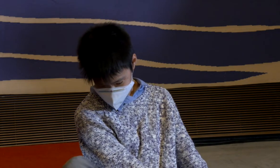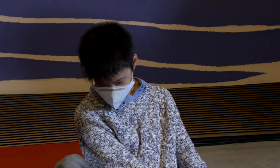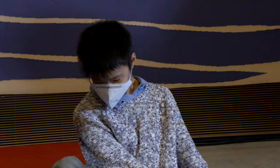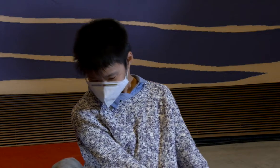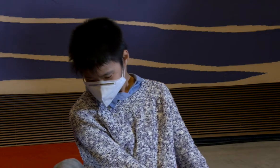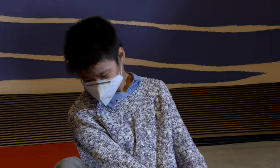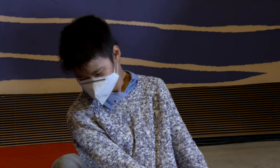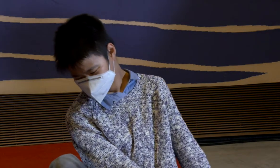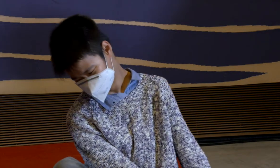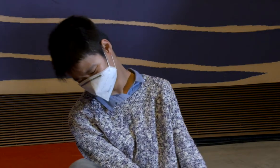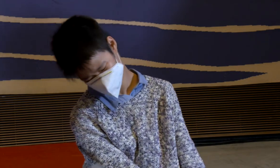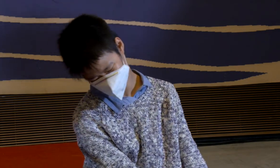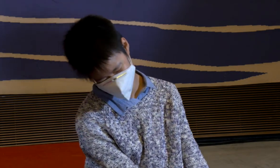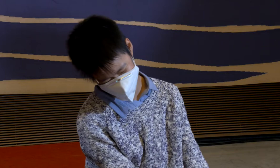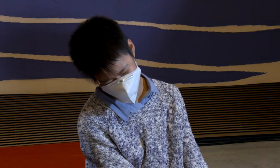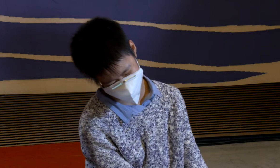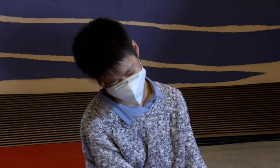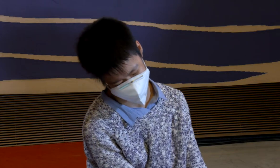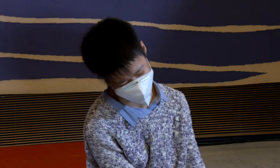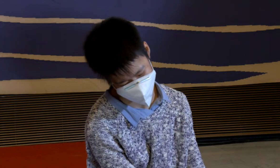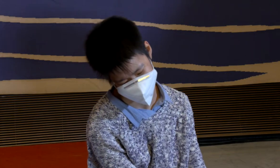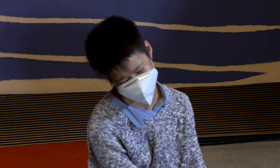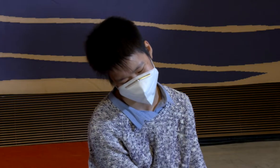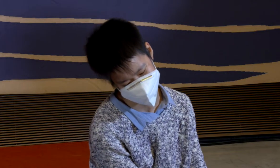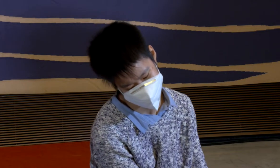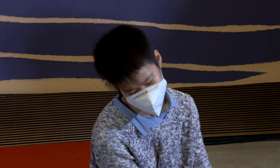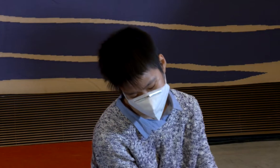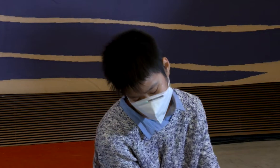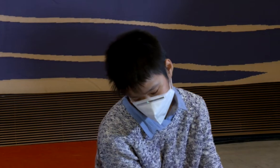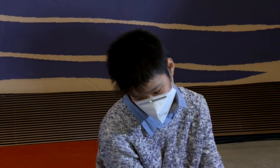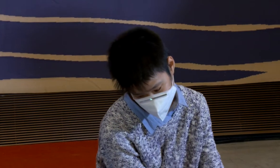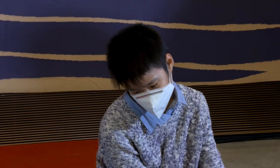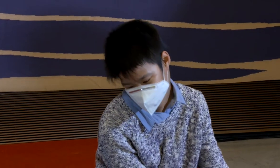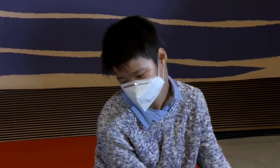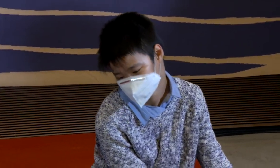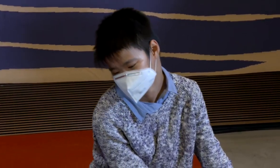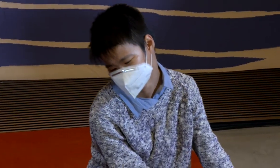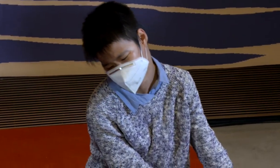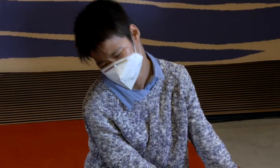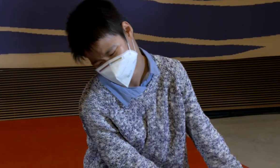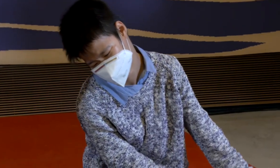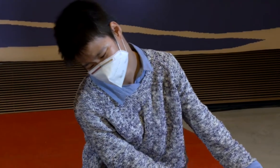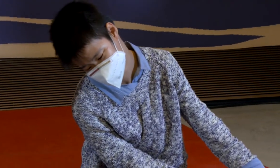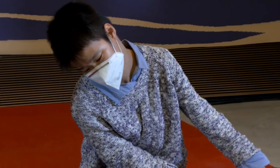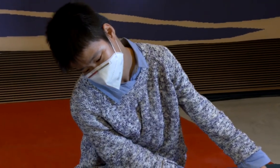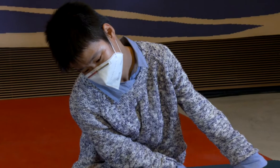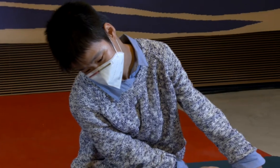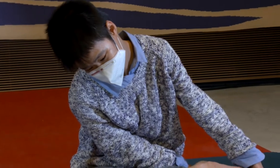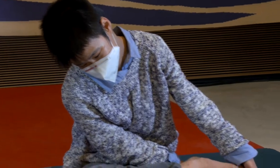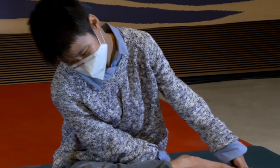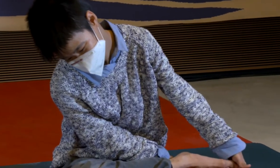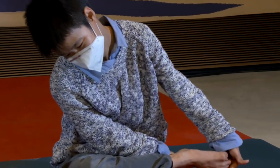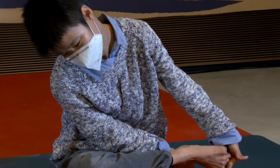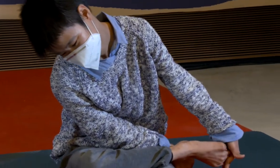de ses possibilités. À la surface de mon incrédulité, il y a ce malentendu entre les imaginaires et mon